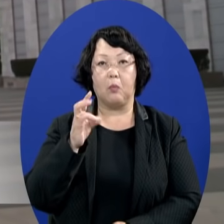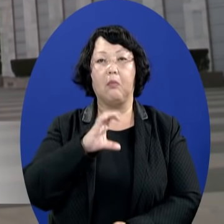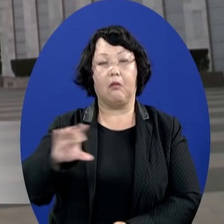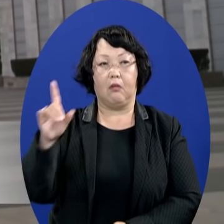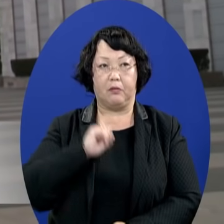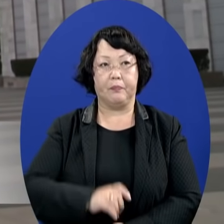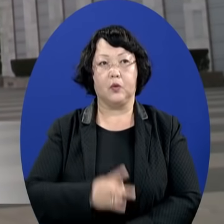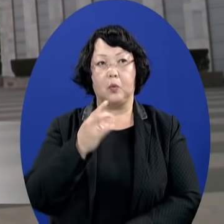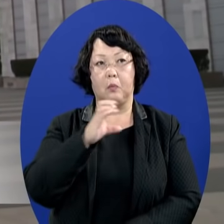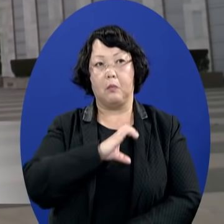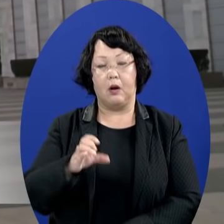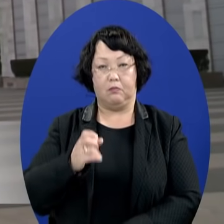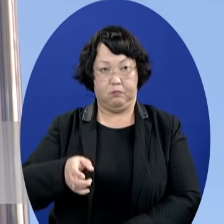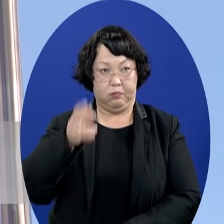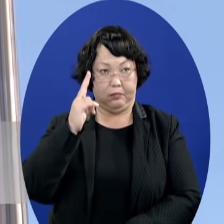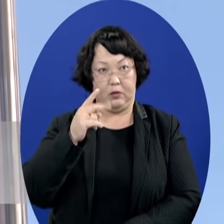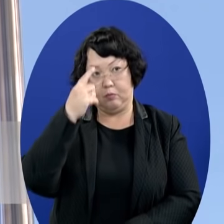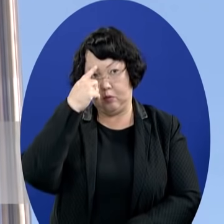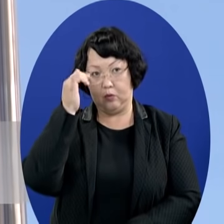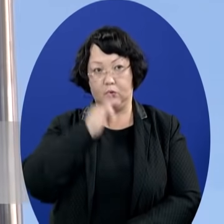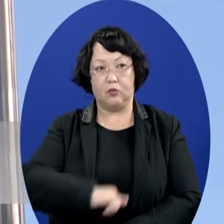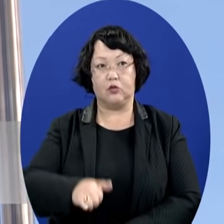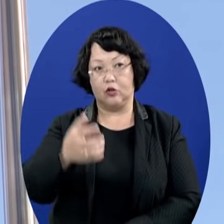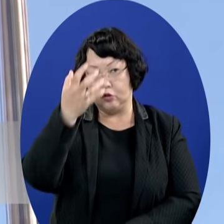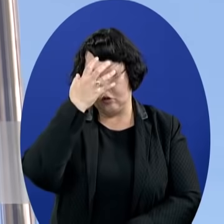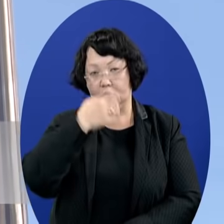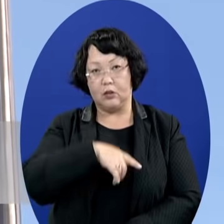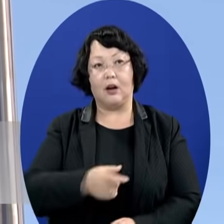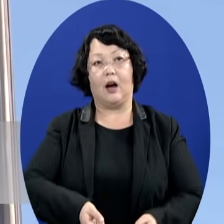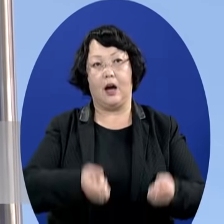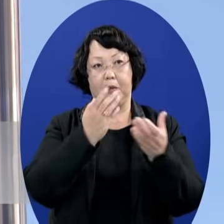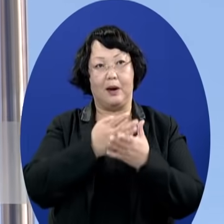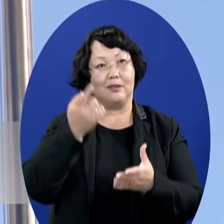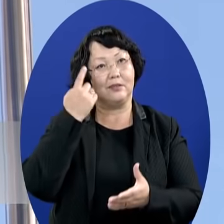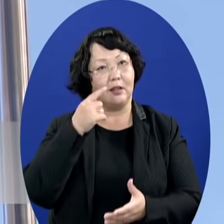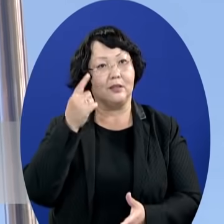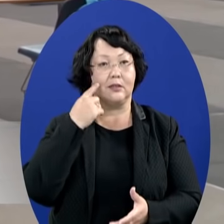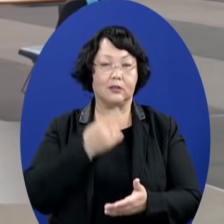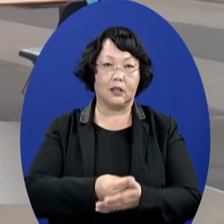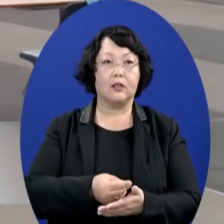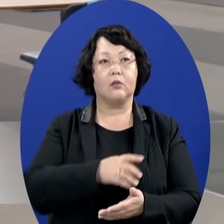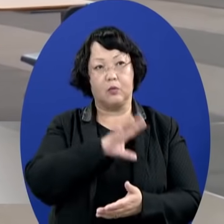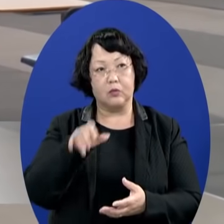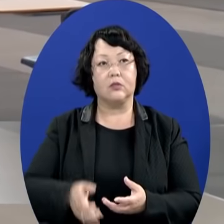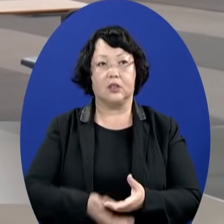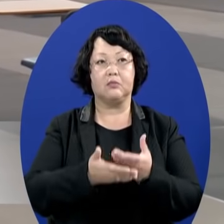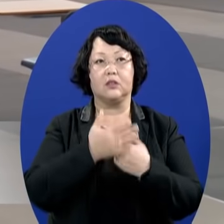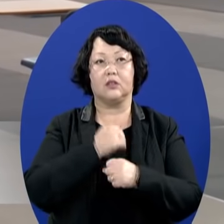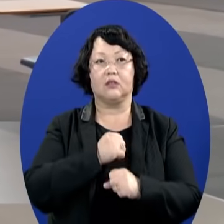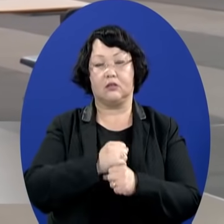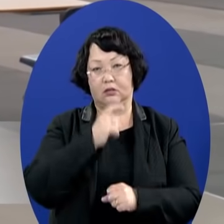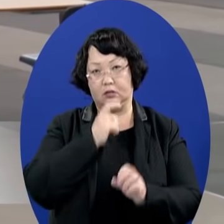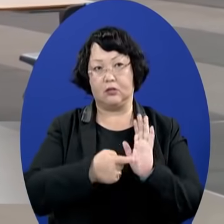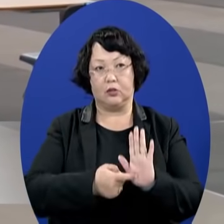үндэсний байгууллагын тэргүүн Антонио Гутерреш Монгол улсын төрийн зүгээс гаргаж байгаа санал санаачилгуудыг дэмжиж ажиллахаа илэрхийлэхин